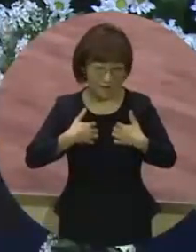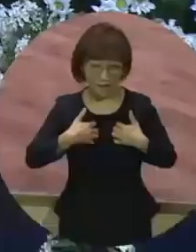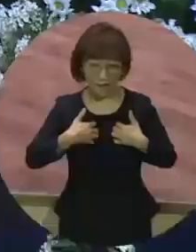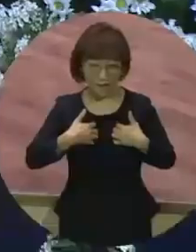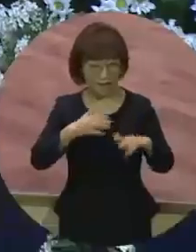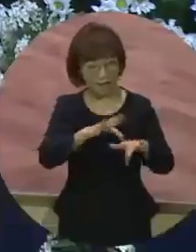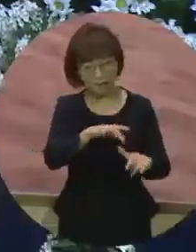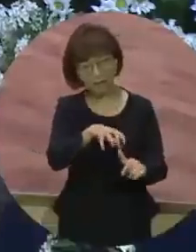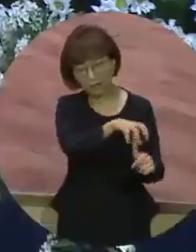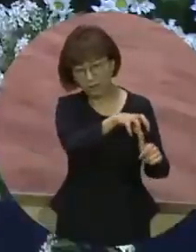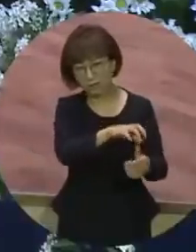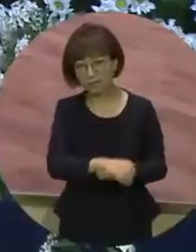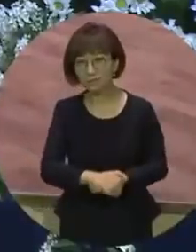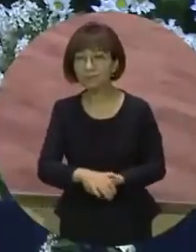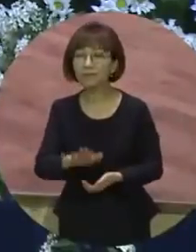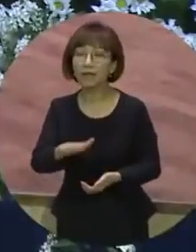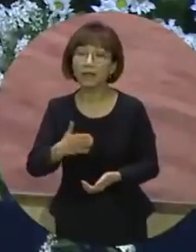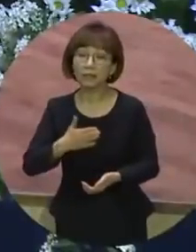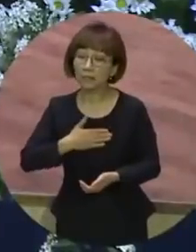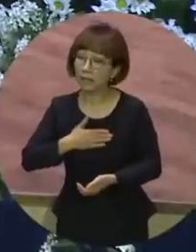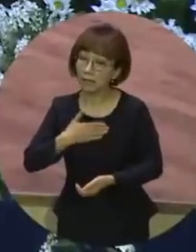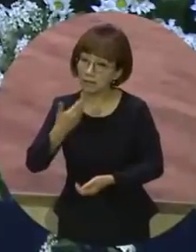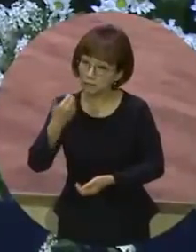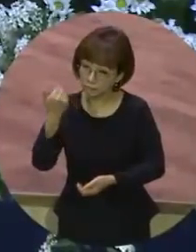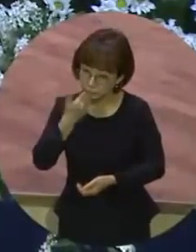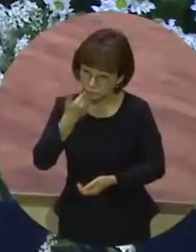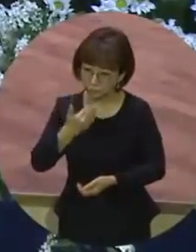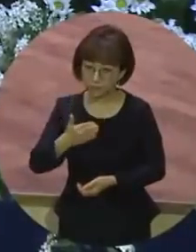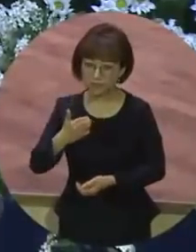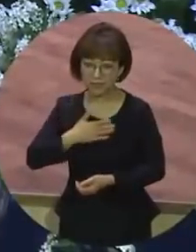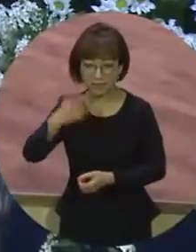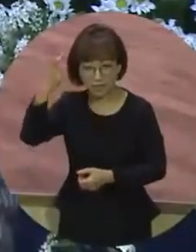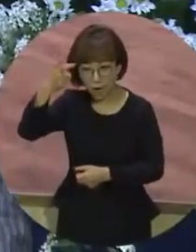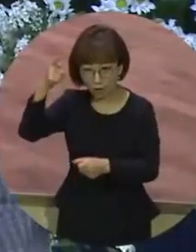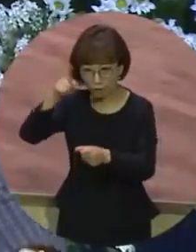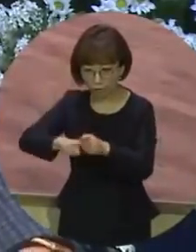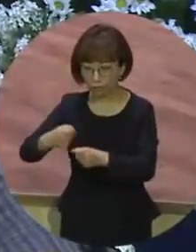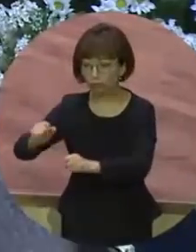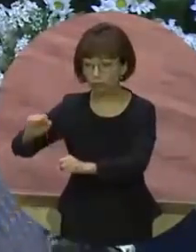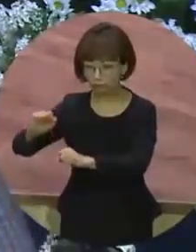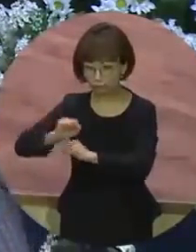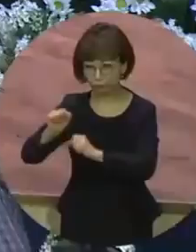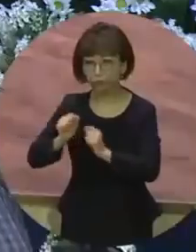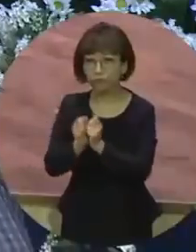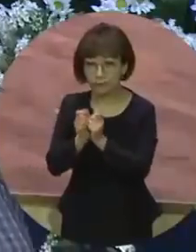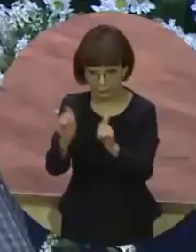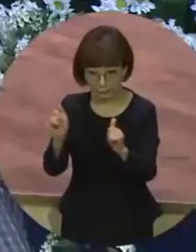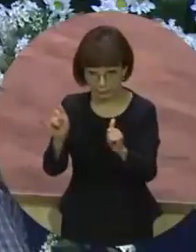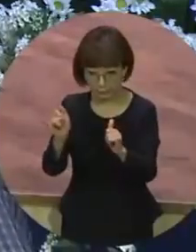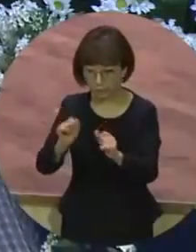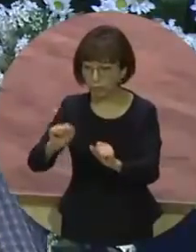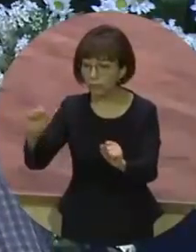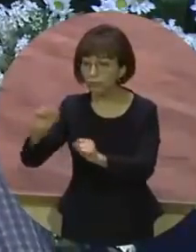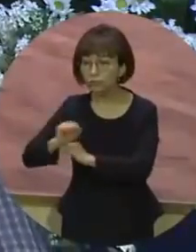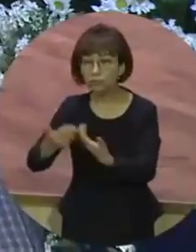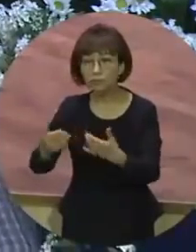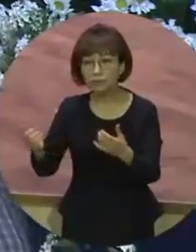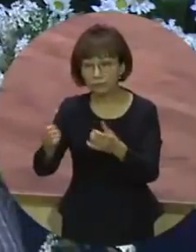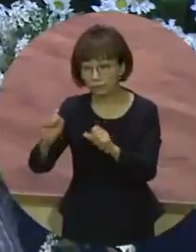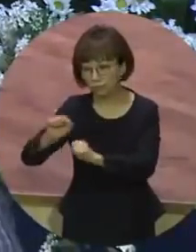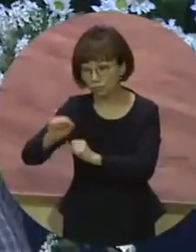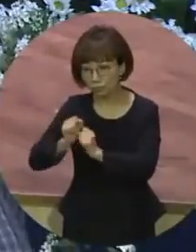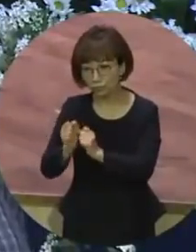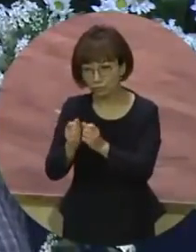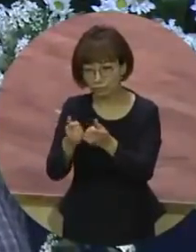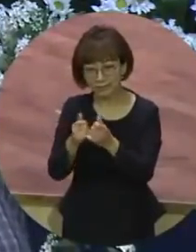장난감. 나는 영적 현역 군인이다. 군인은 싸워야 돼, 싸워야 돼. 갈렙이